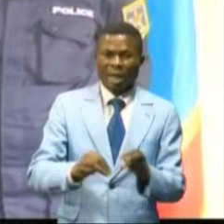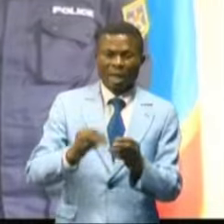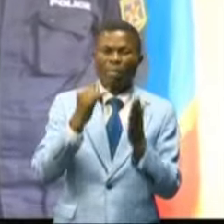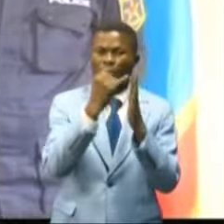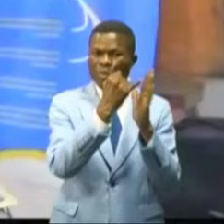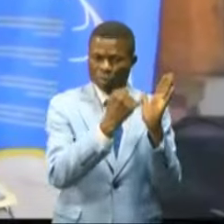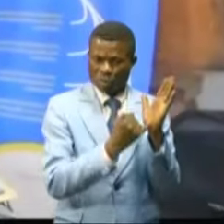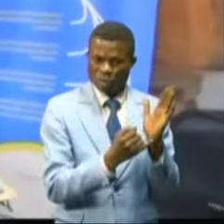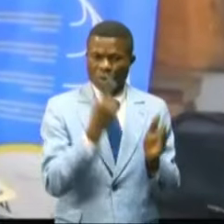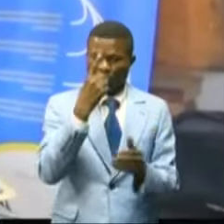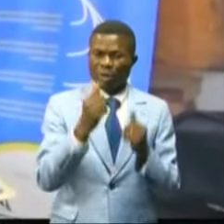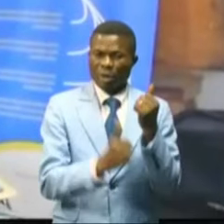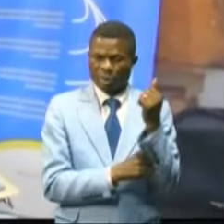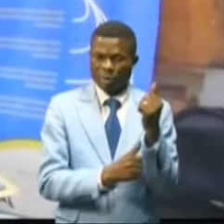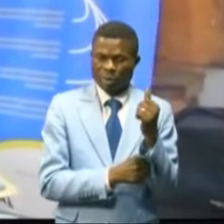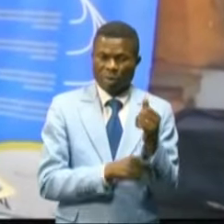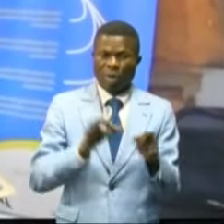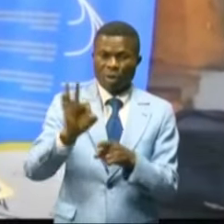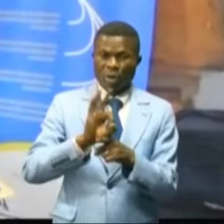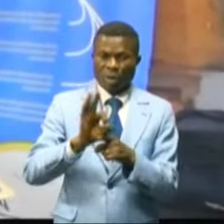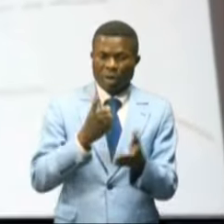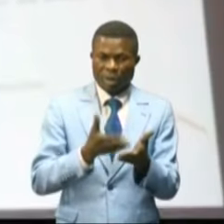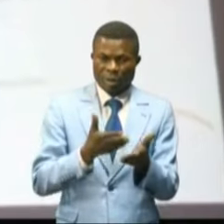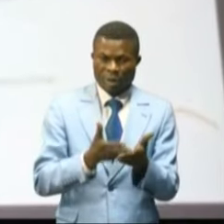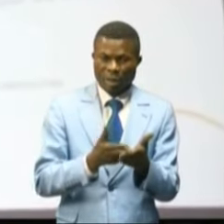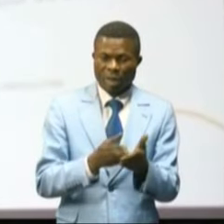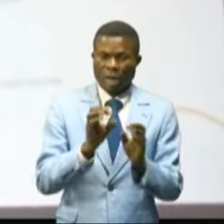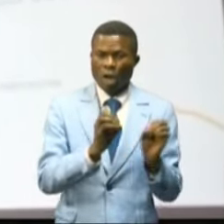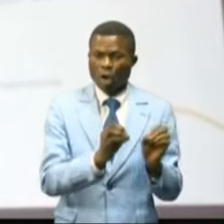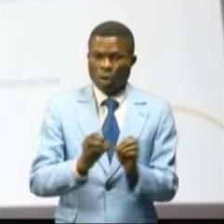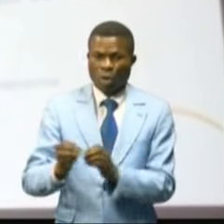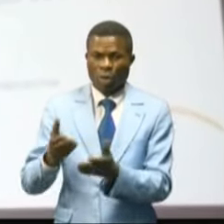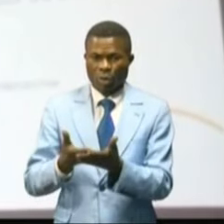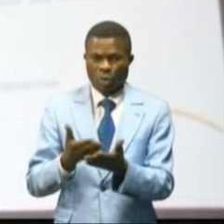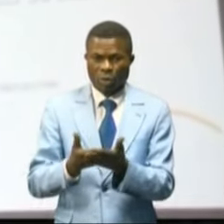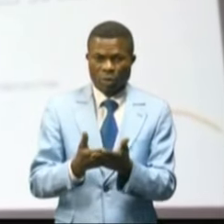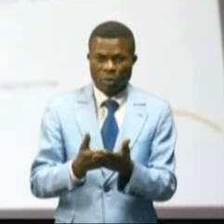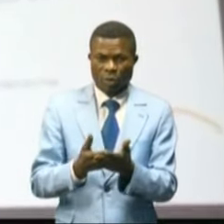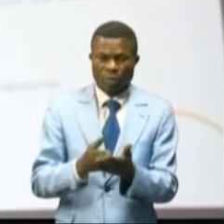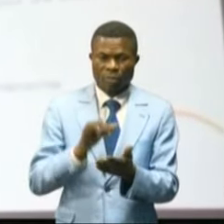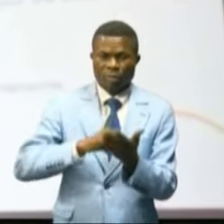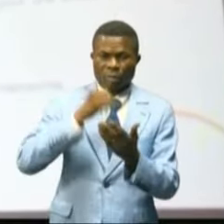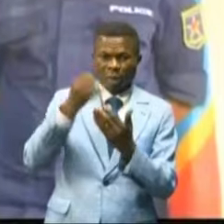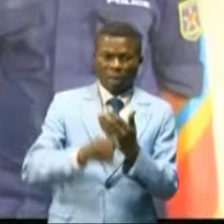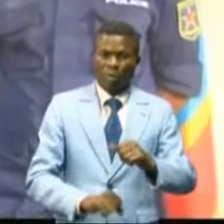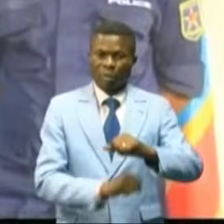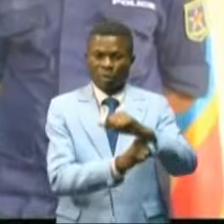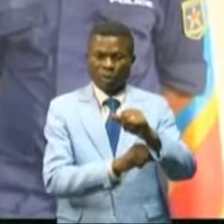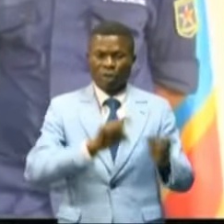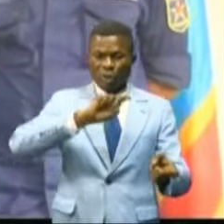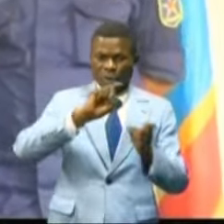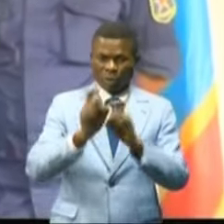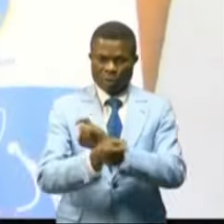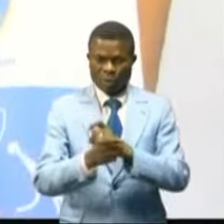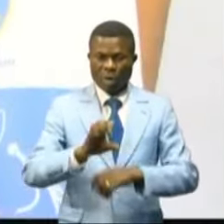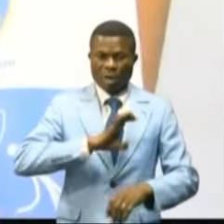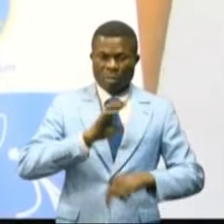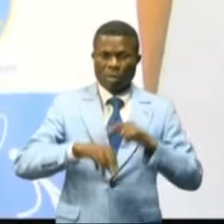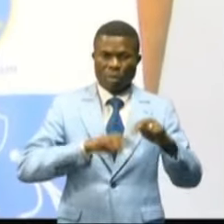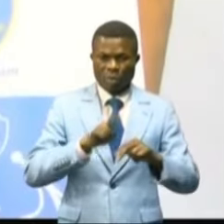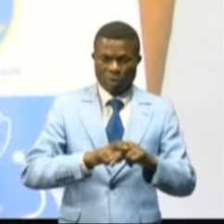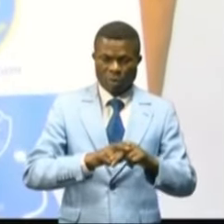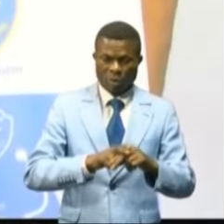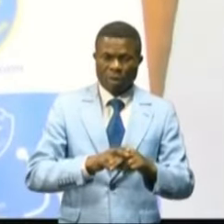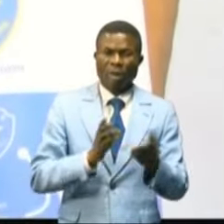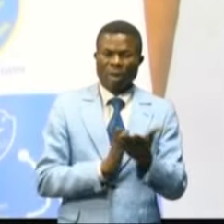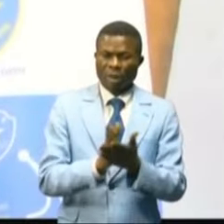d'identification d'une personne. Notons que cette formation, qui est organisée par le projet d'appui à la réforme de la police PARP